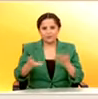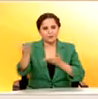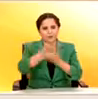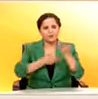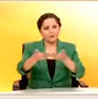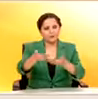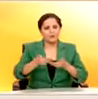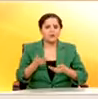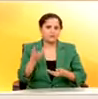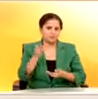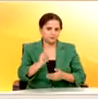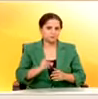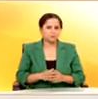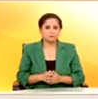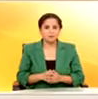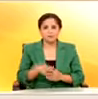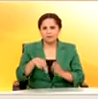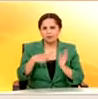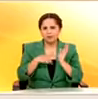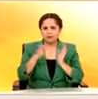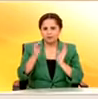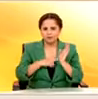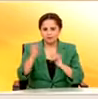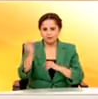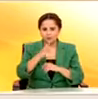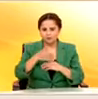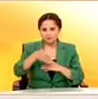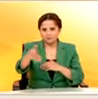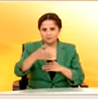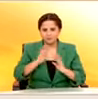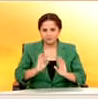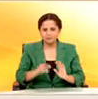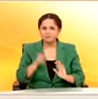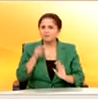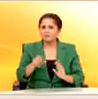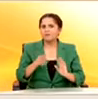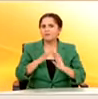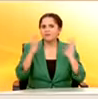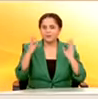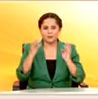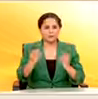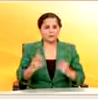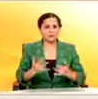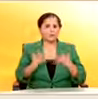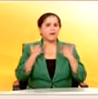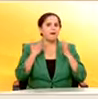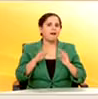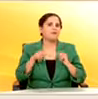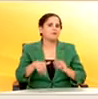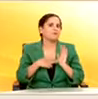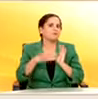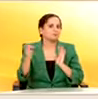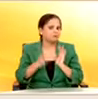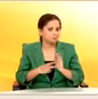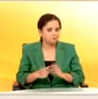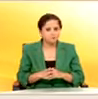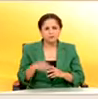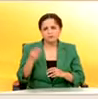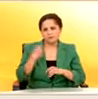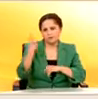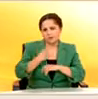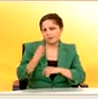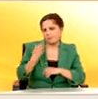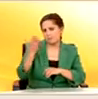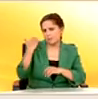है। नवंबर का महीना बहुत सी प्रेरणाएं लेकर आया। कुछ दिन पहले